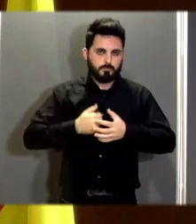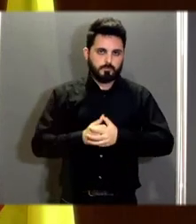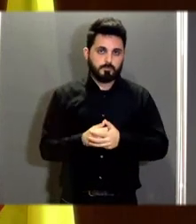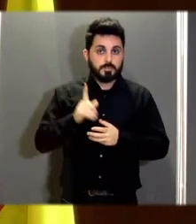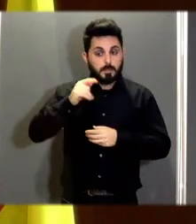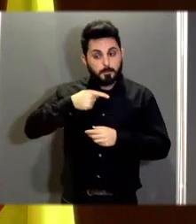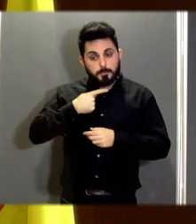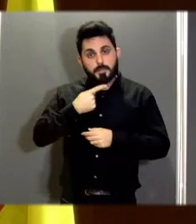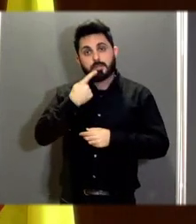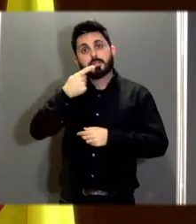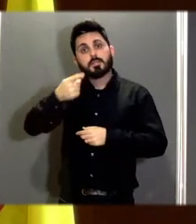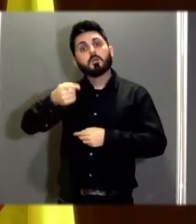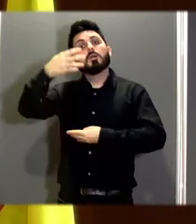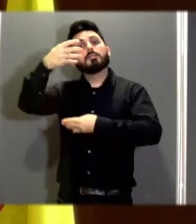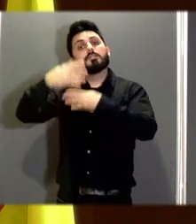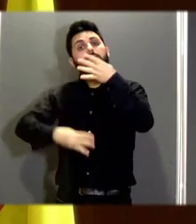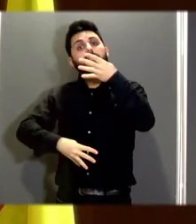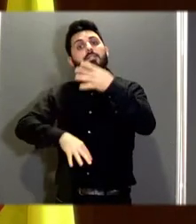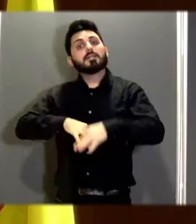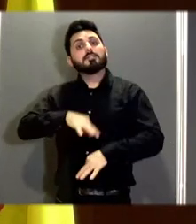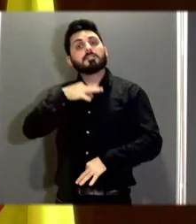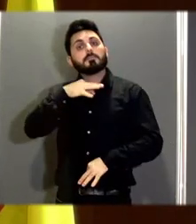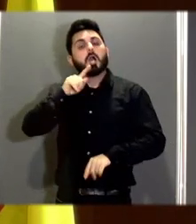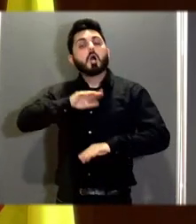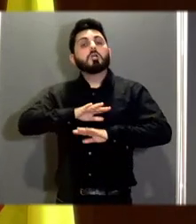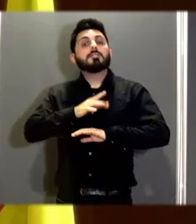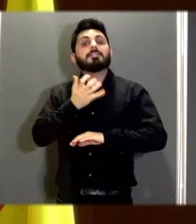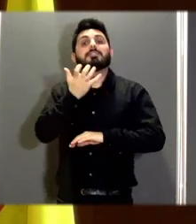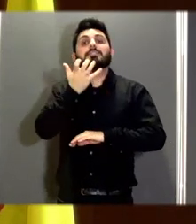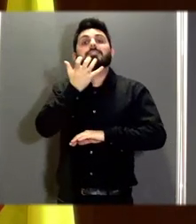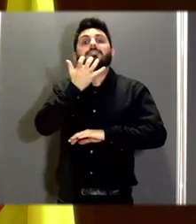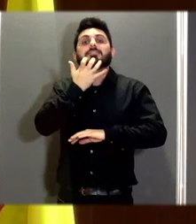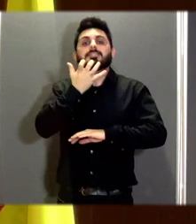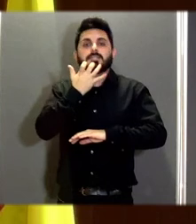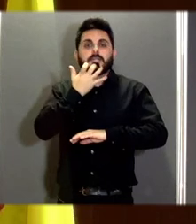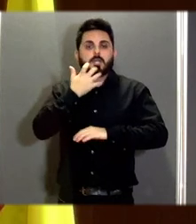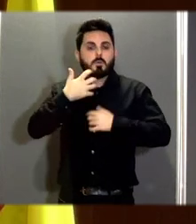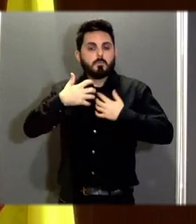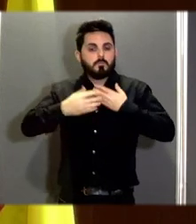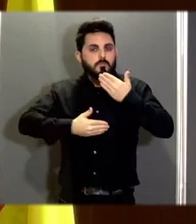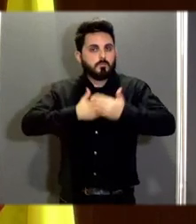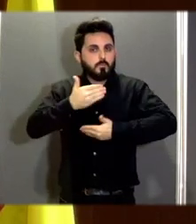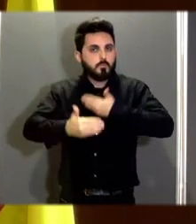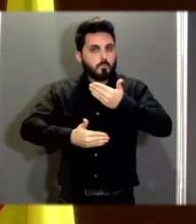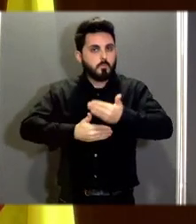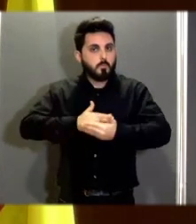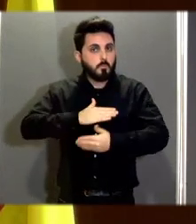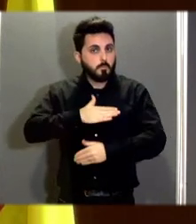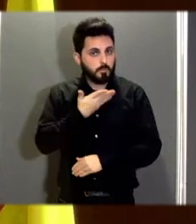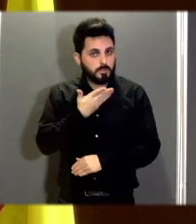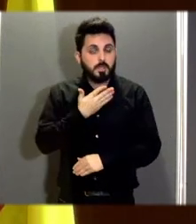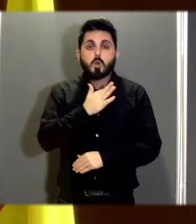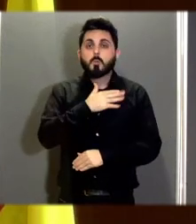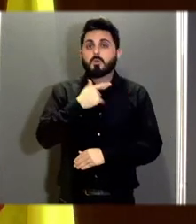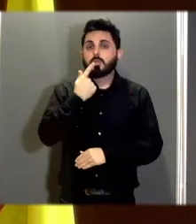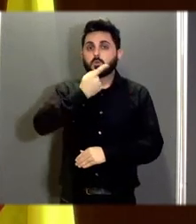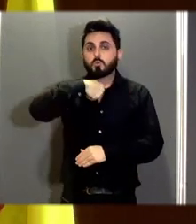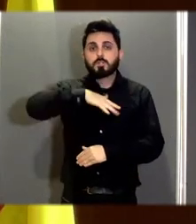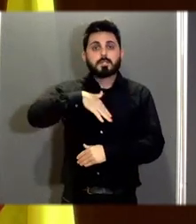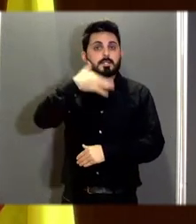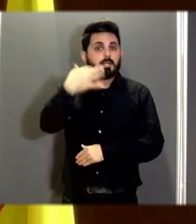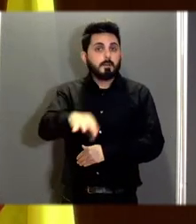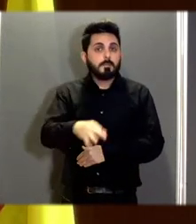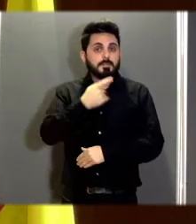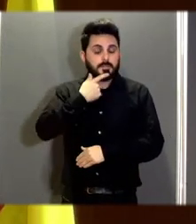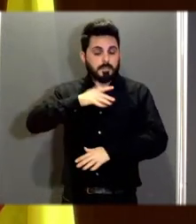cívica només si la maquinària ho propicia, en el sentit que hem de ser capaços de construir una mobilització social que doni